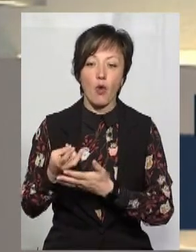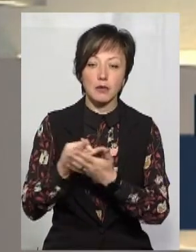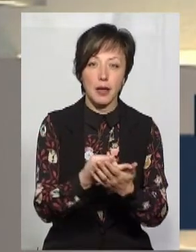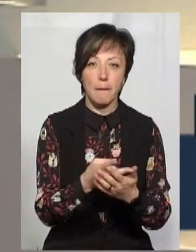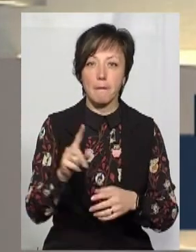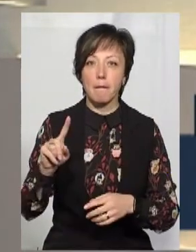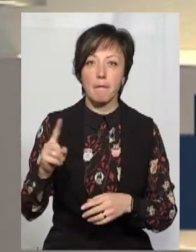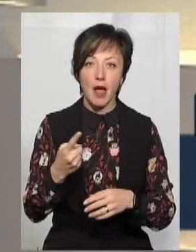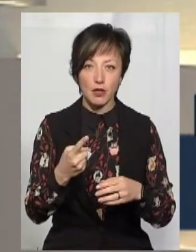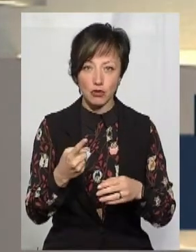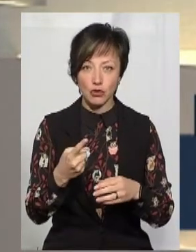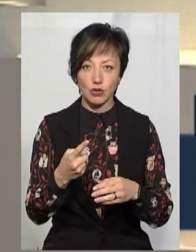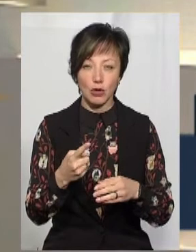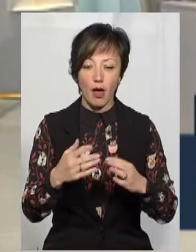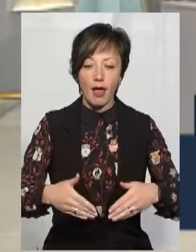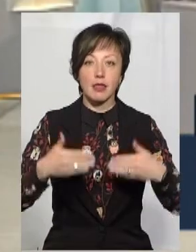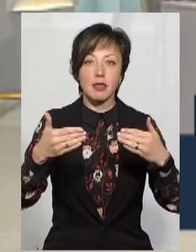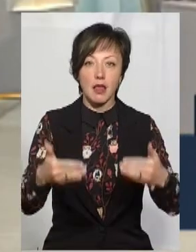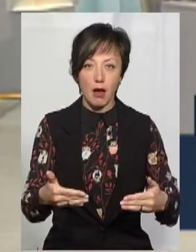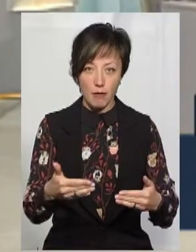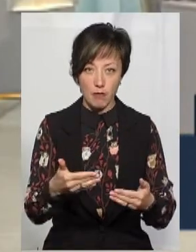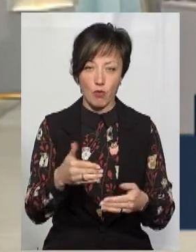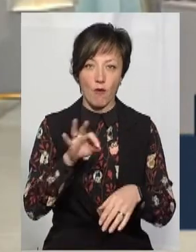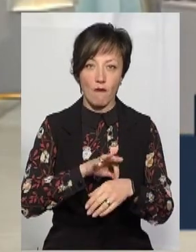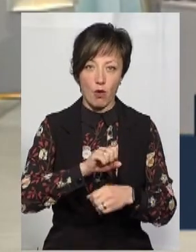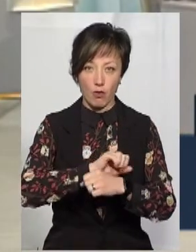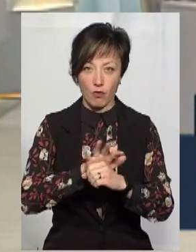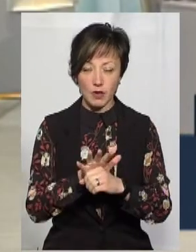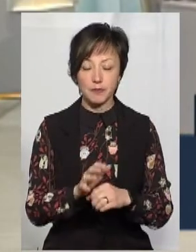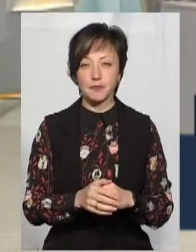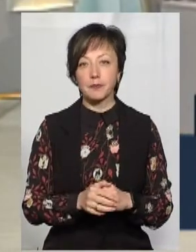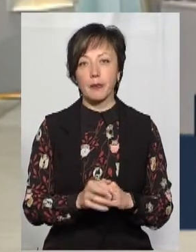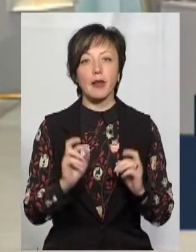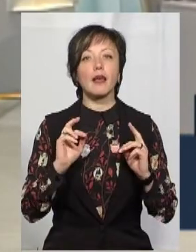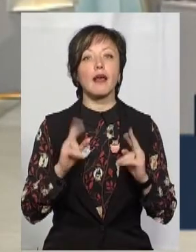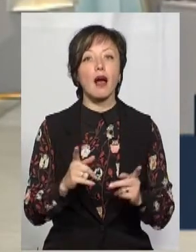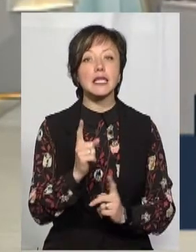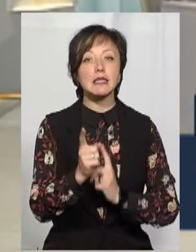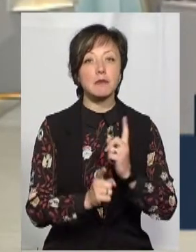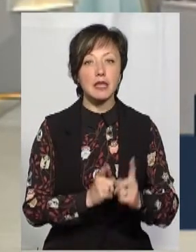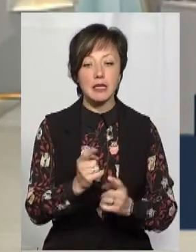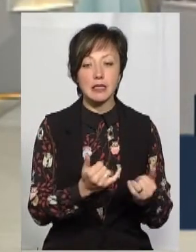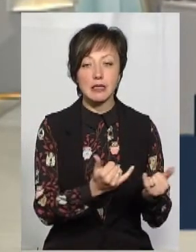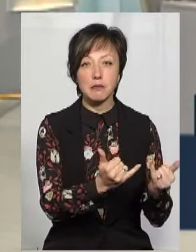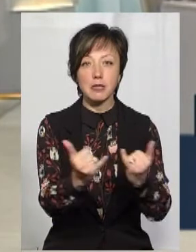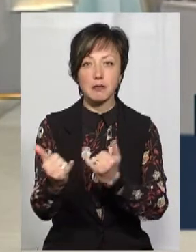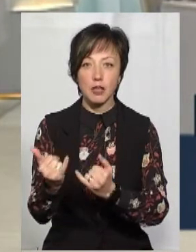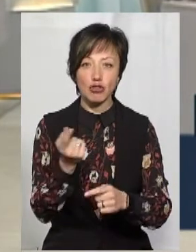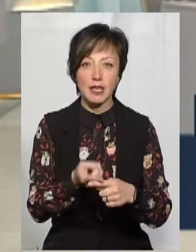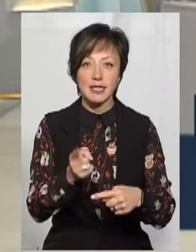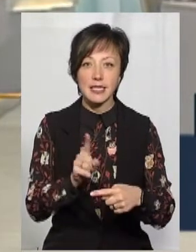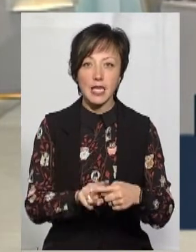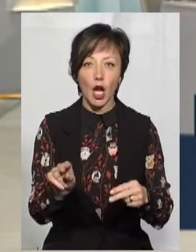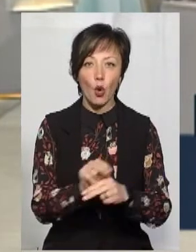хвилі пацієнтів із ковід. Пане Дмитре, от наскільки змінилося їх забезпечення цих от лікувальних